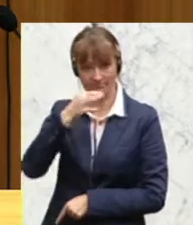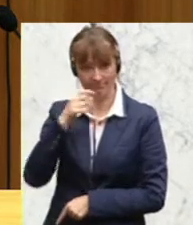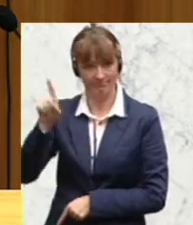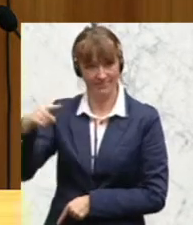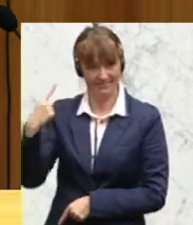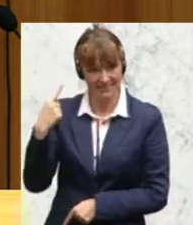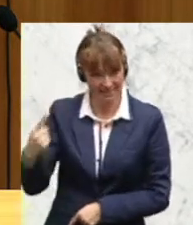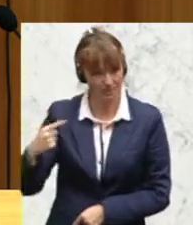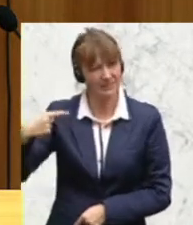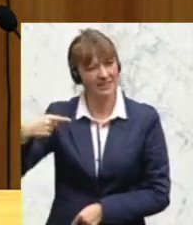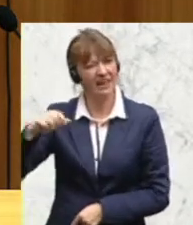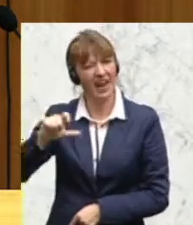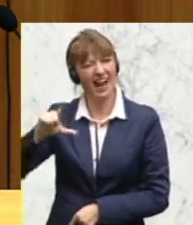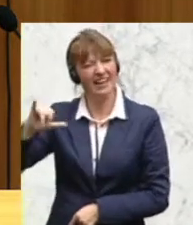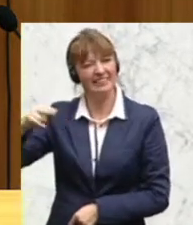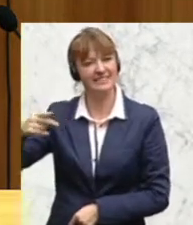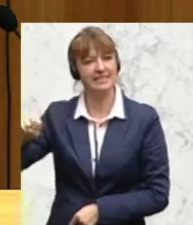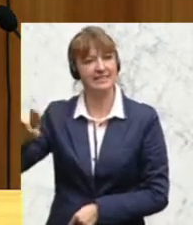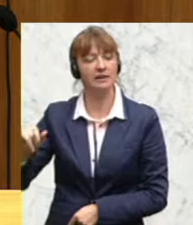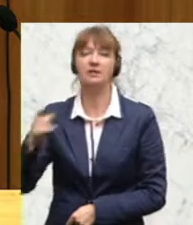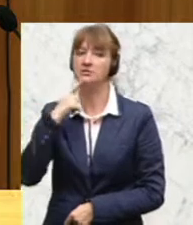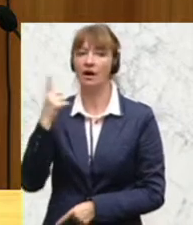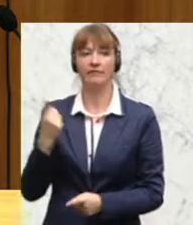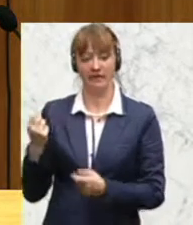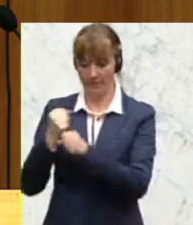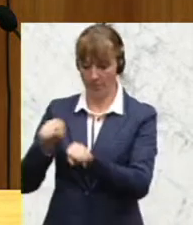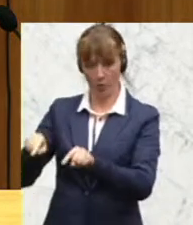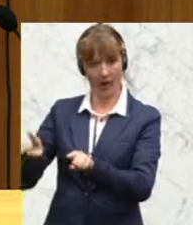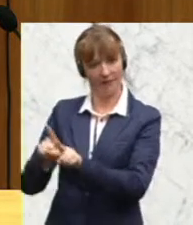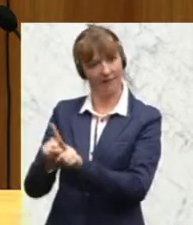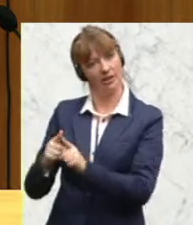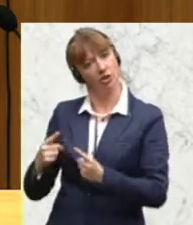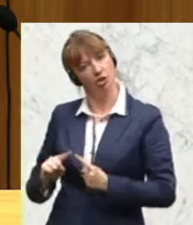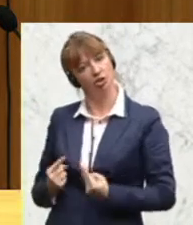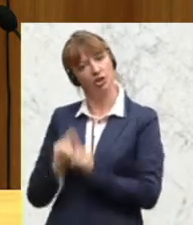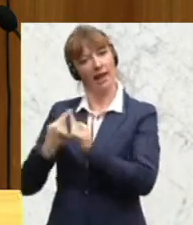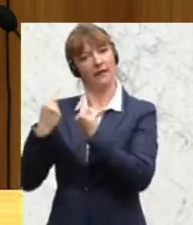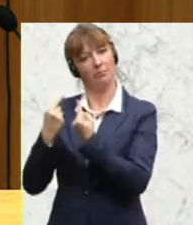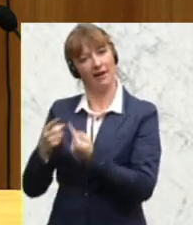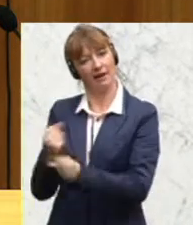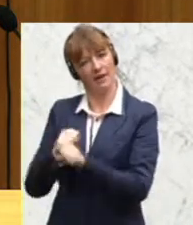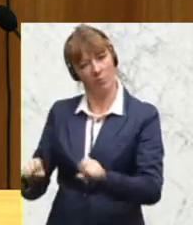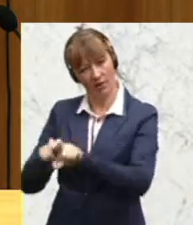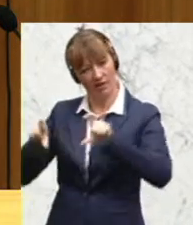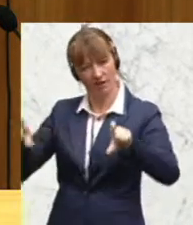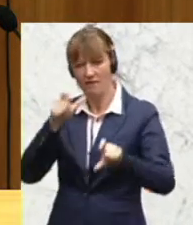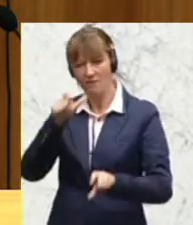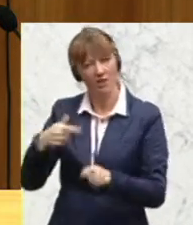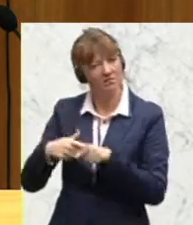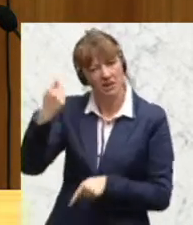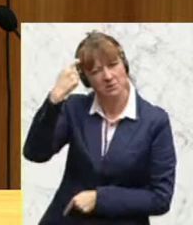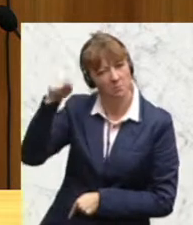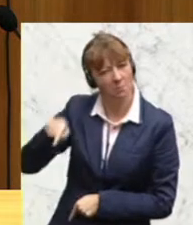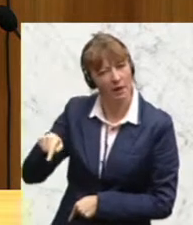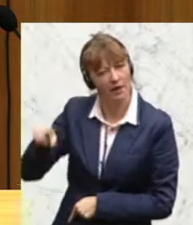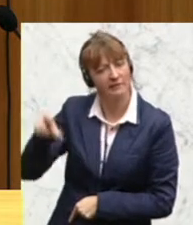Galinski spricht damit das Prinzip der streitbaren Demokratie an. Was ist eine streitbare Demokratie? Was versteht er darunter? Die